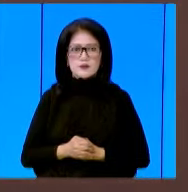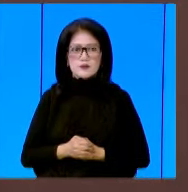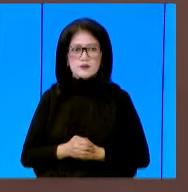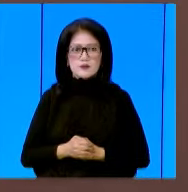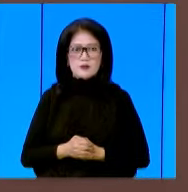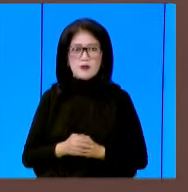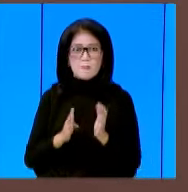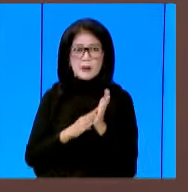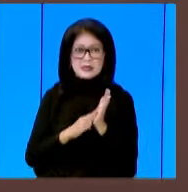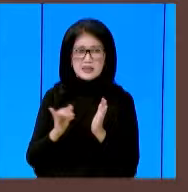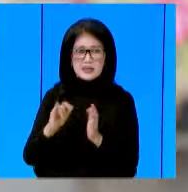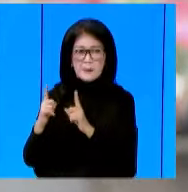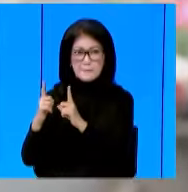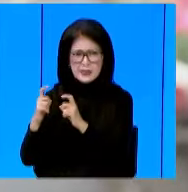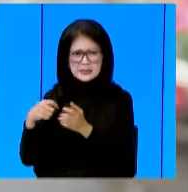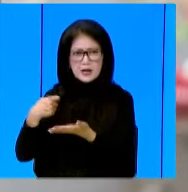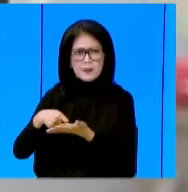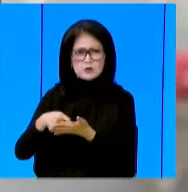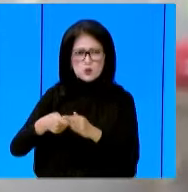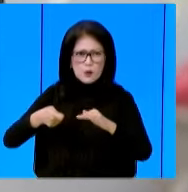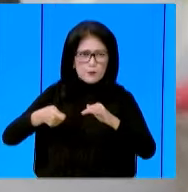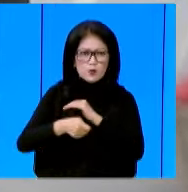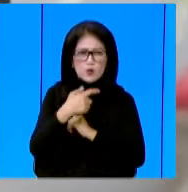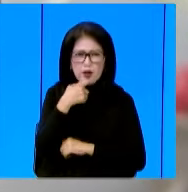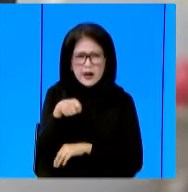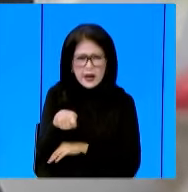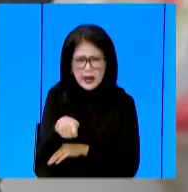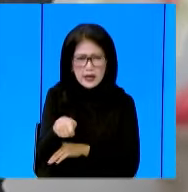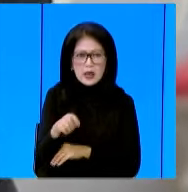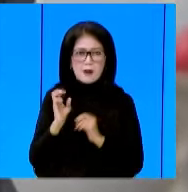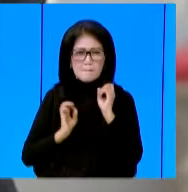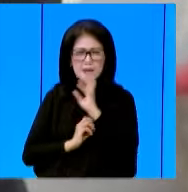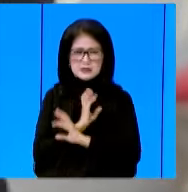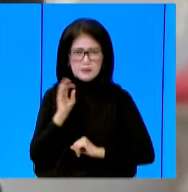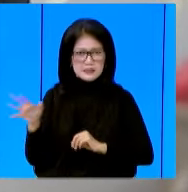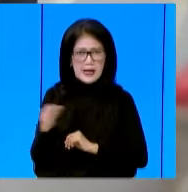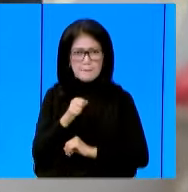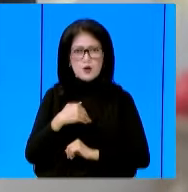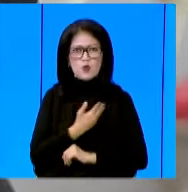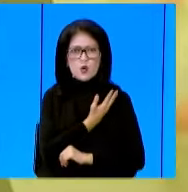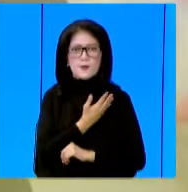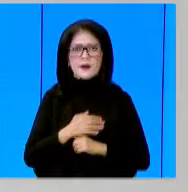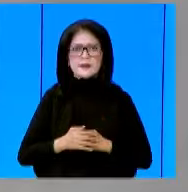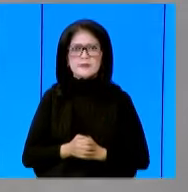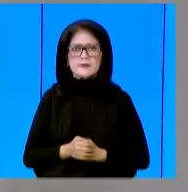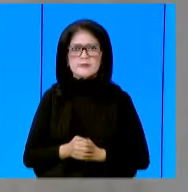Bersekongkol dengan kekasih, seorang mahasiswi tega membunuh neneknya demi menguasai perhiasan korban.